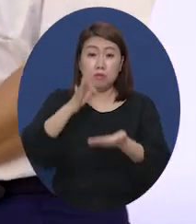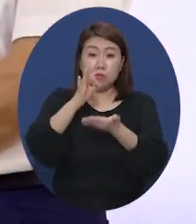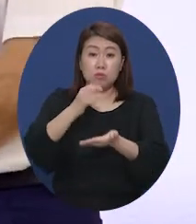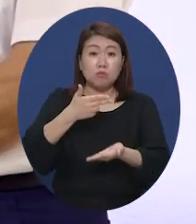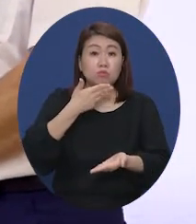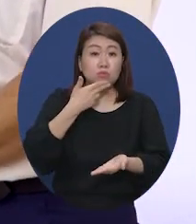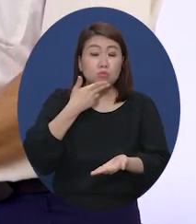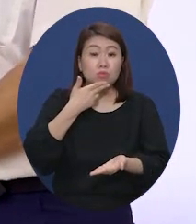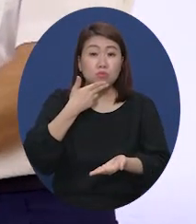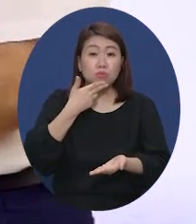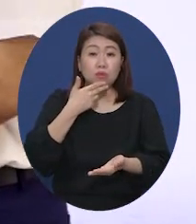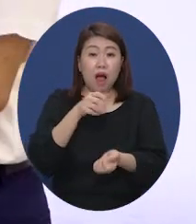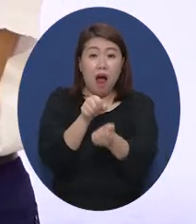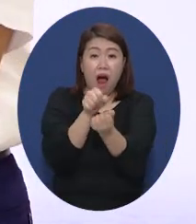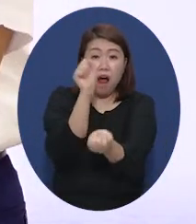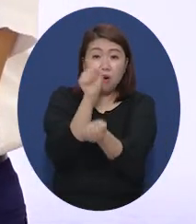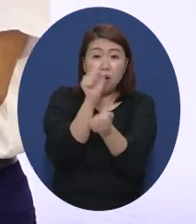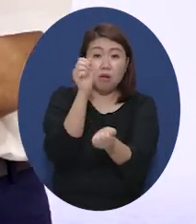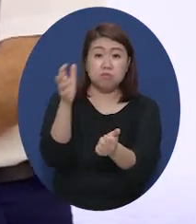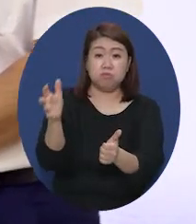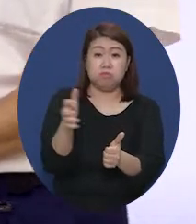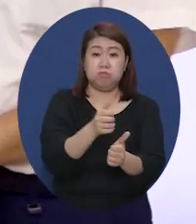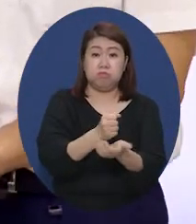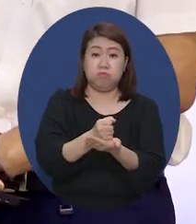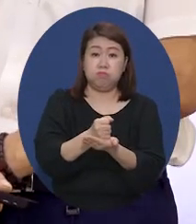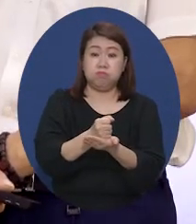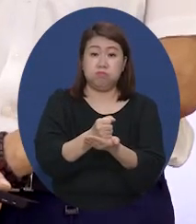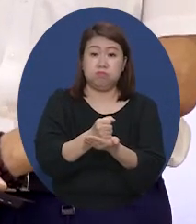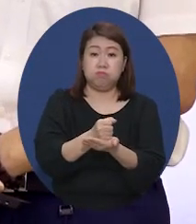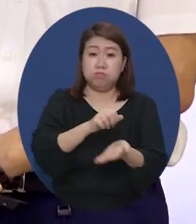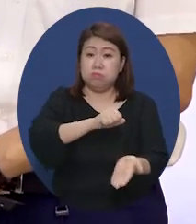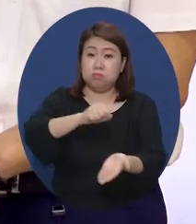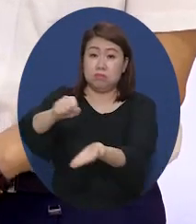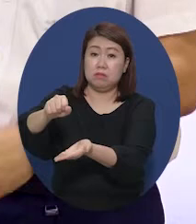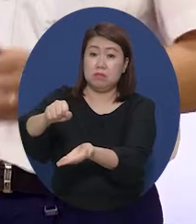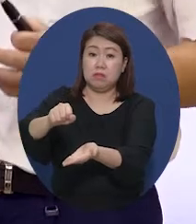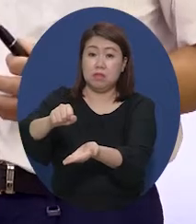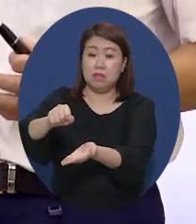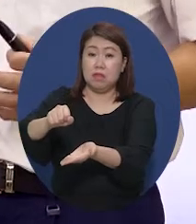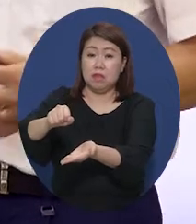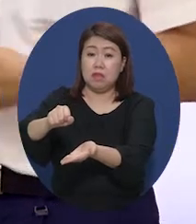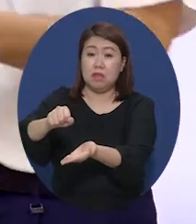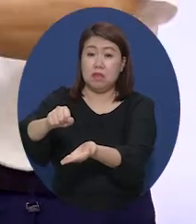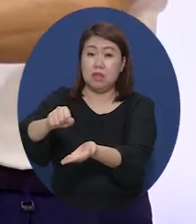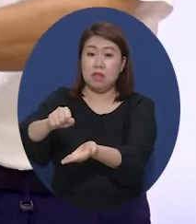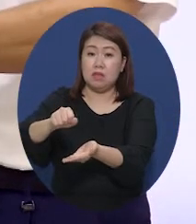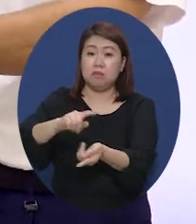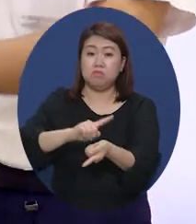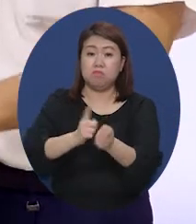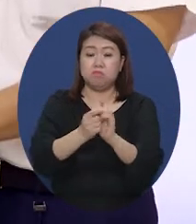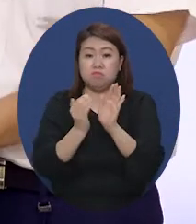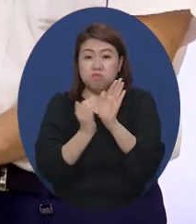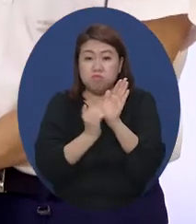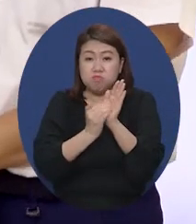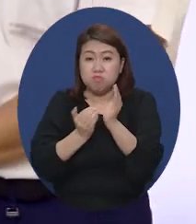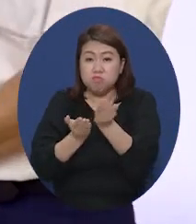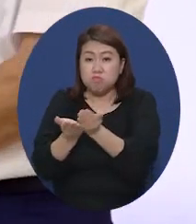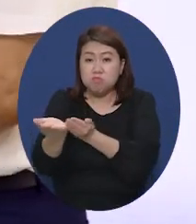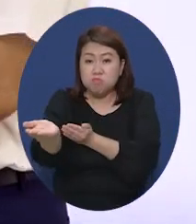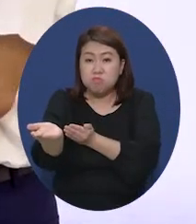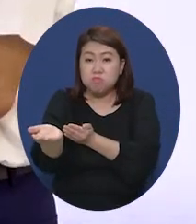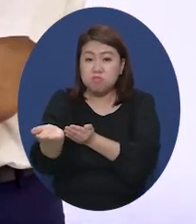보니까 악어를 때려잡아서 100kg 정도를 갖다 준다고 합니다. 이를 받은 사람들은 그걸 밀매를 하는 거죠.